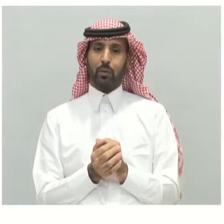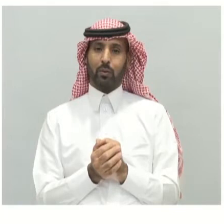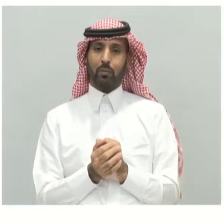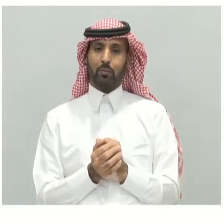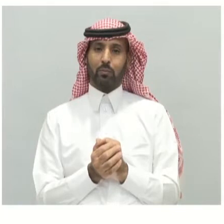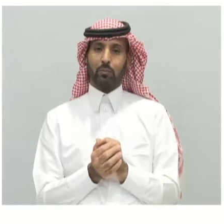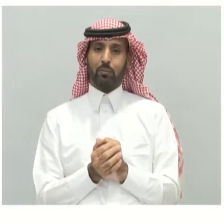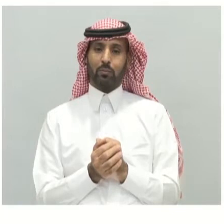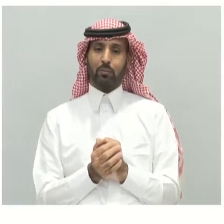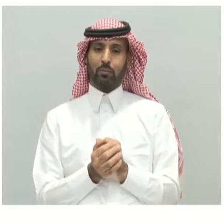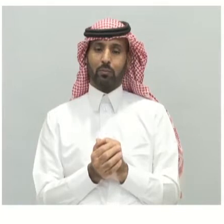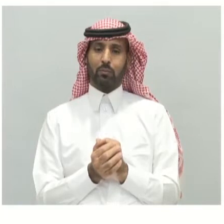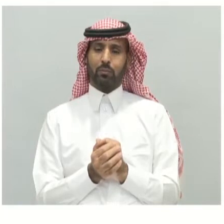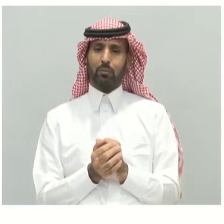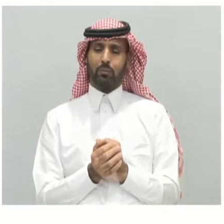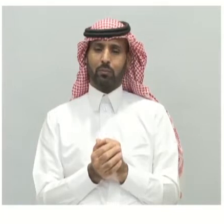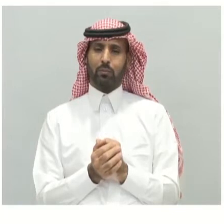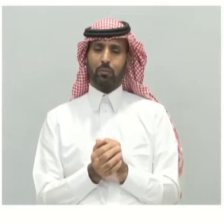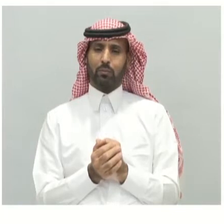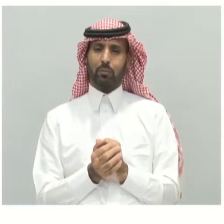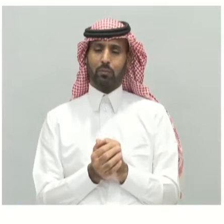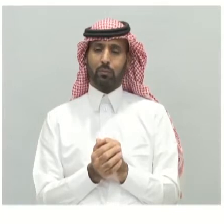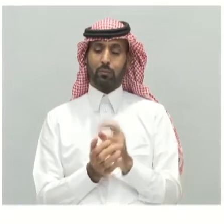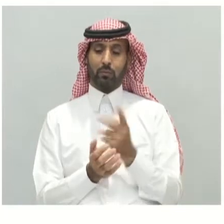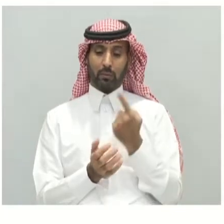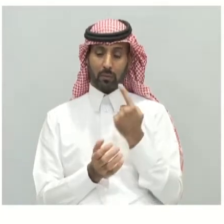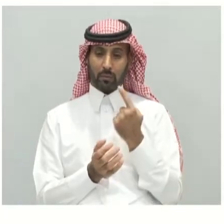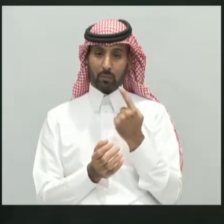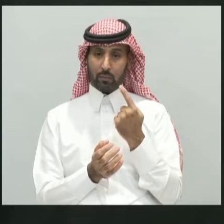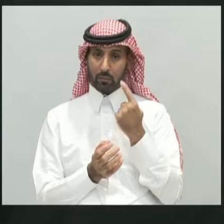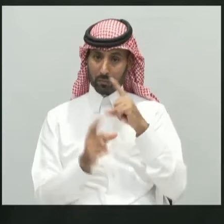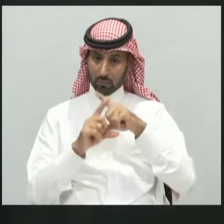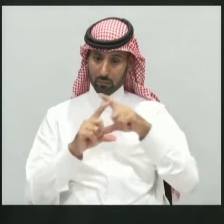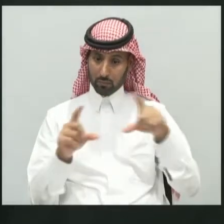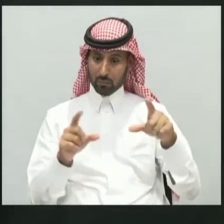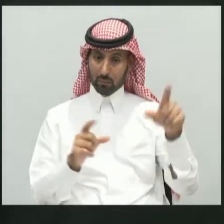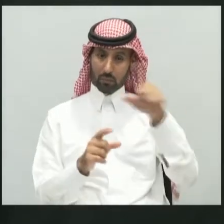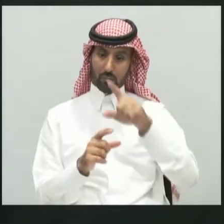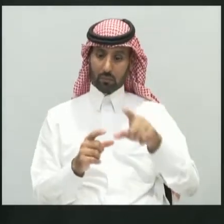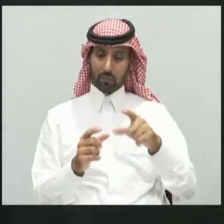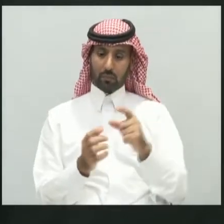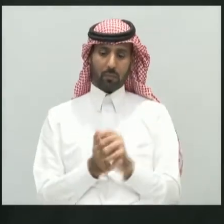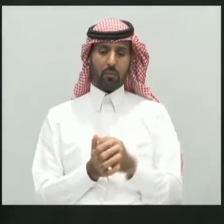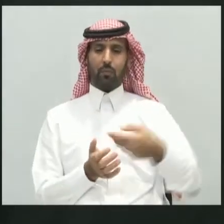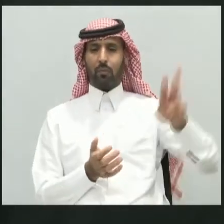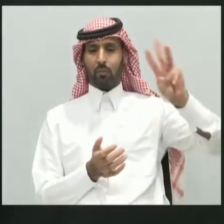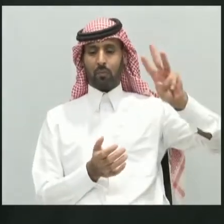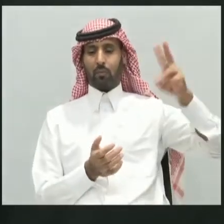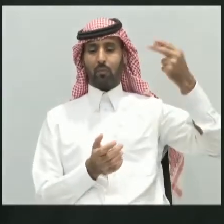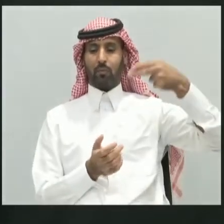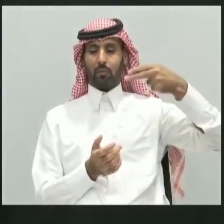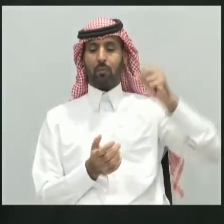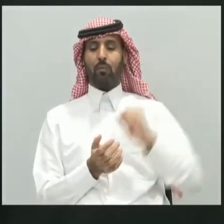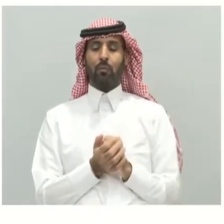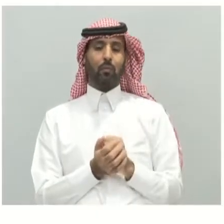طيب يا مس, sometimes we have another type of questions, not only WH questions. We have